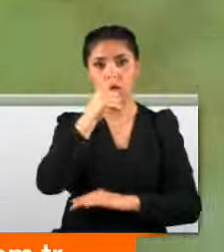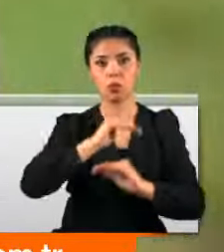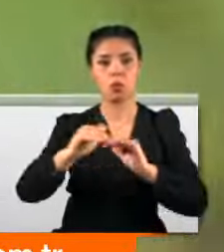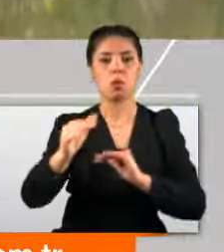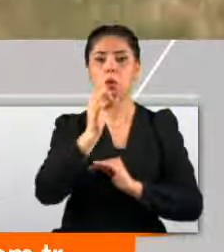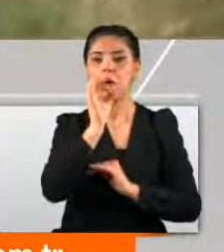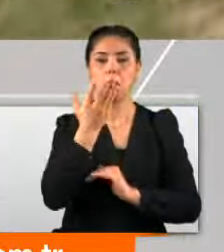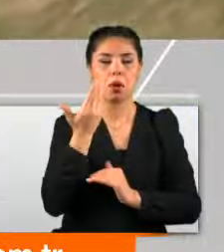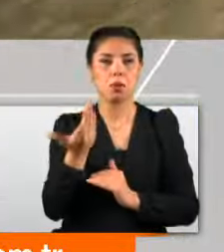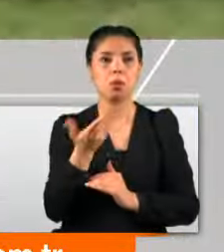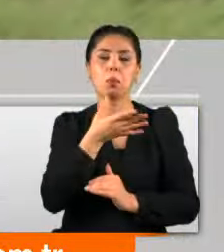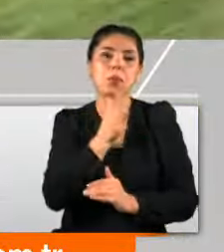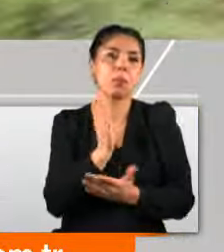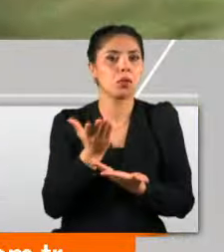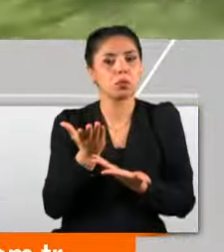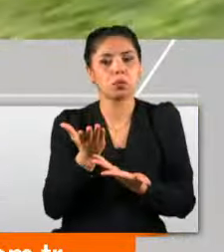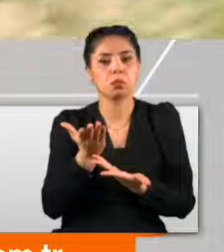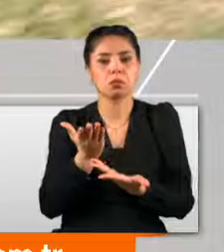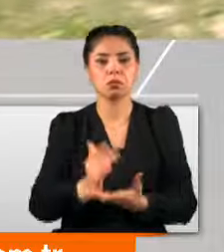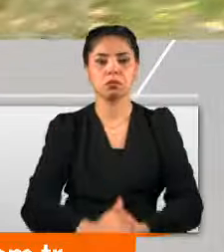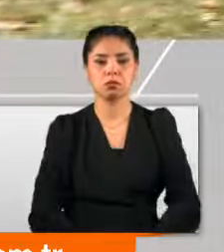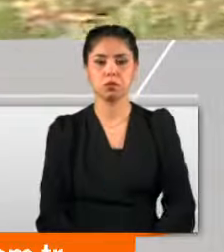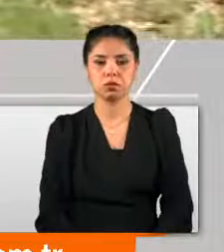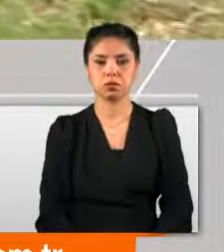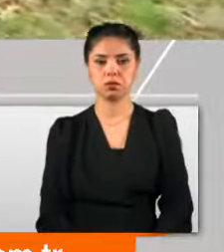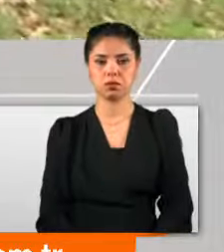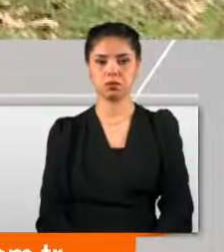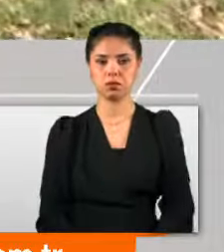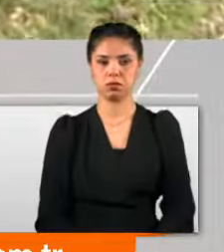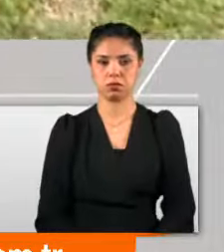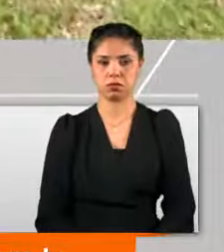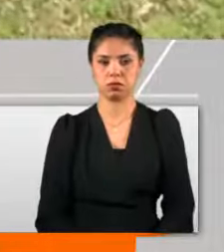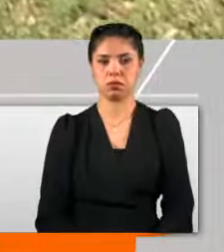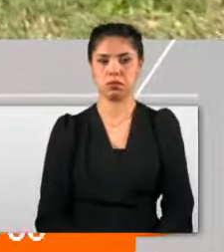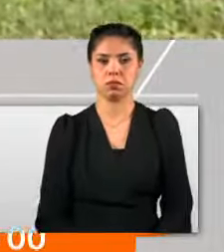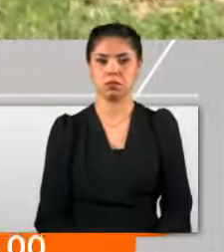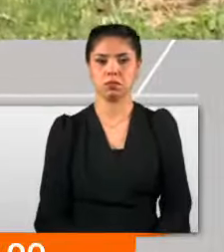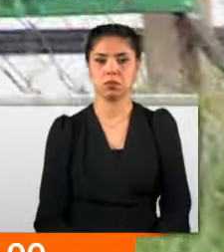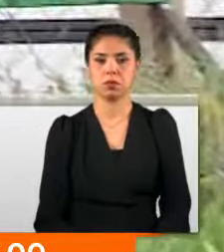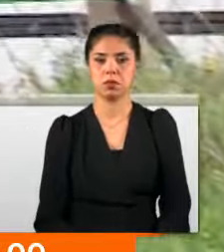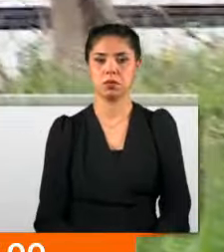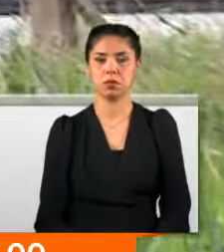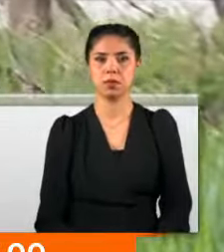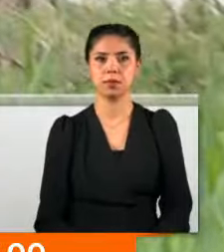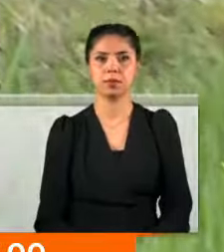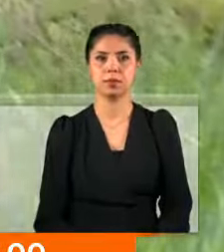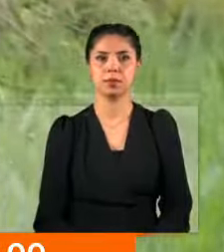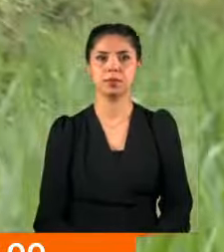haberi olmamış bu numarayı aradım bir defa ben buradan çeşit çeşit şeyler söylüyorlar ben hiç öyle bir şey duymadım